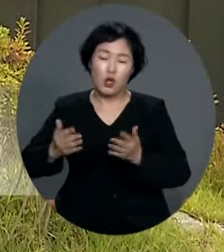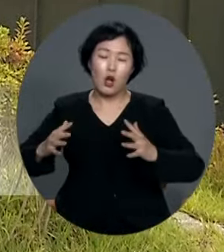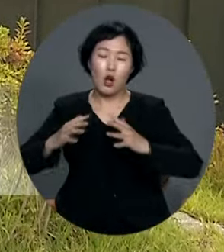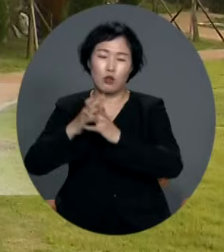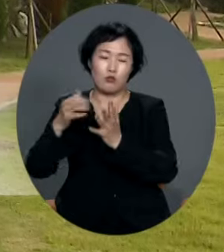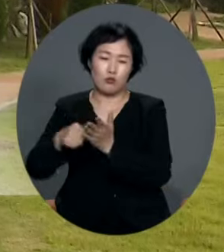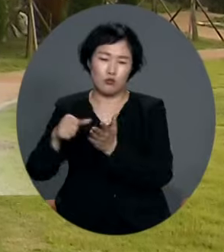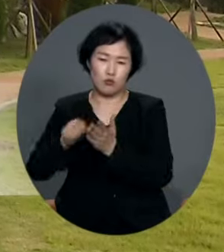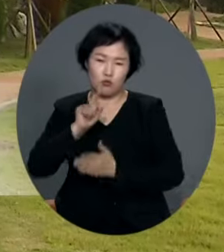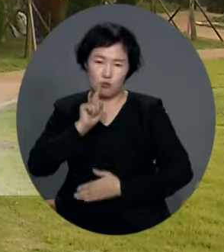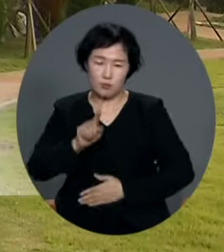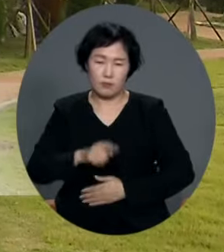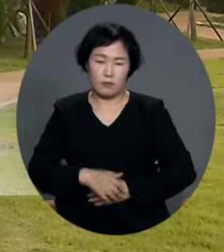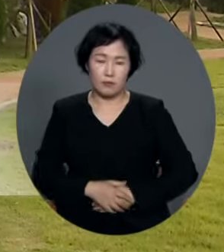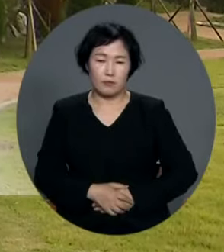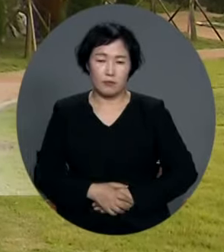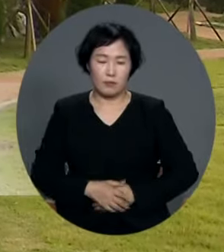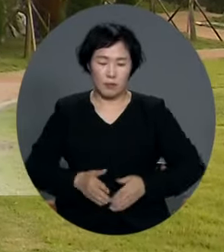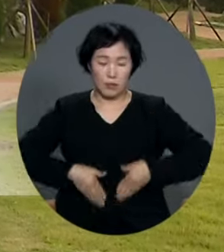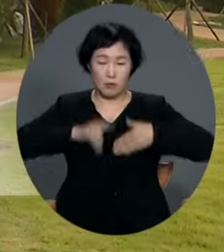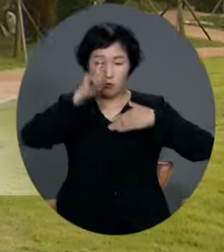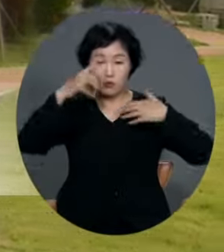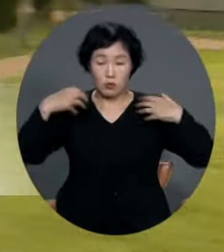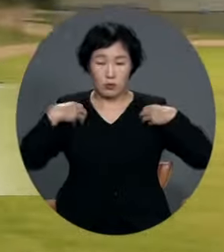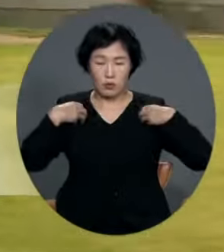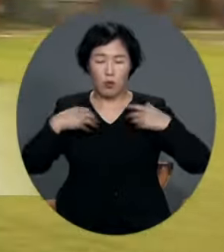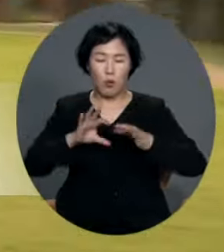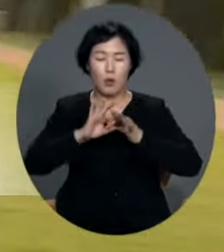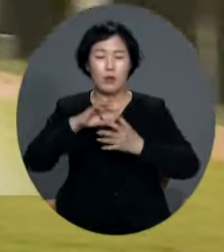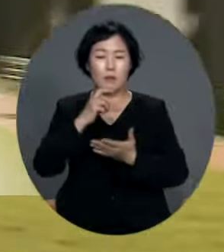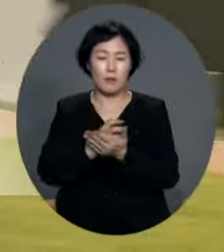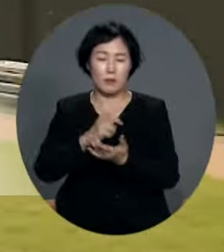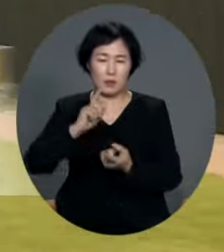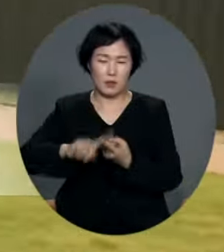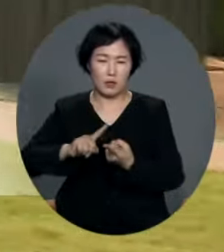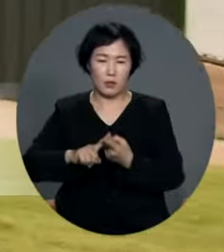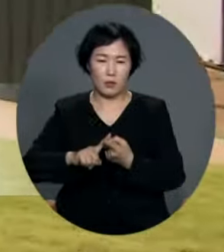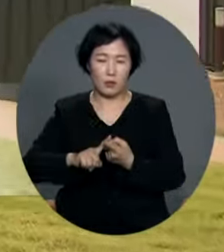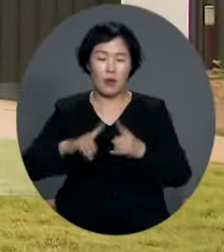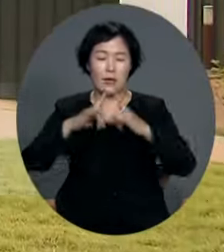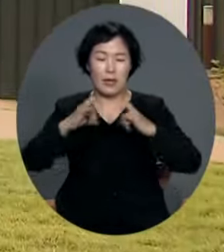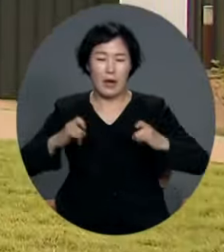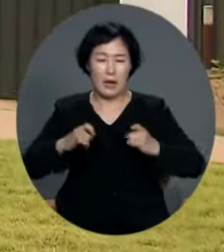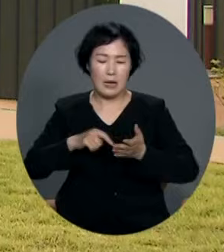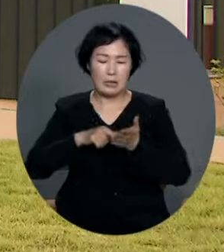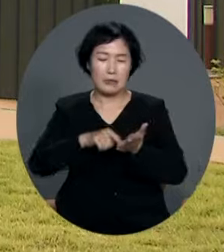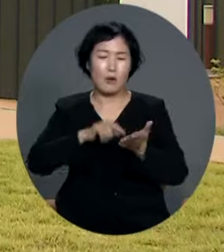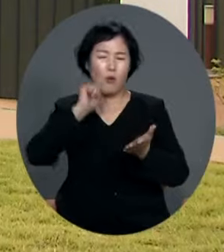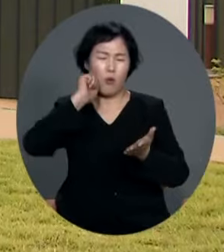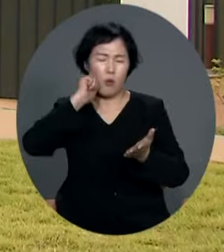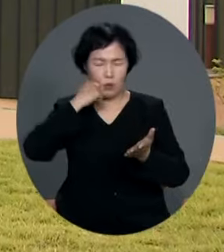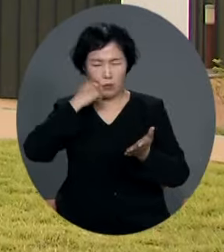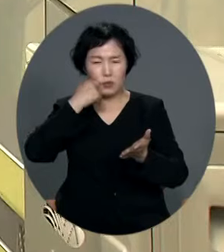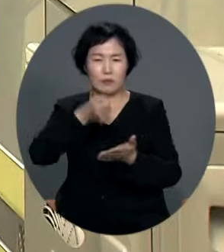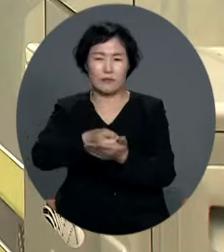봤습니다. 남구청은 결국 관련 법에 따라 야영장으로 등록하기 어렵다고